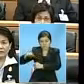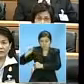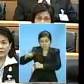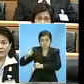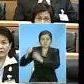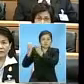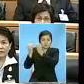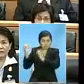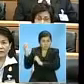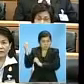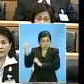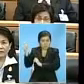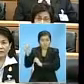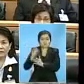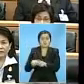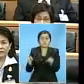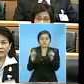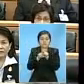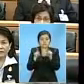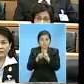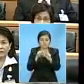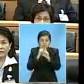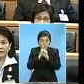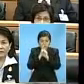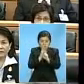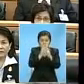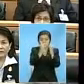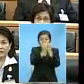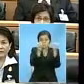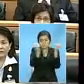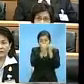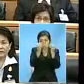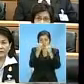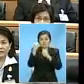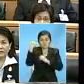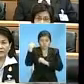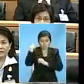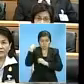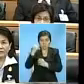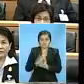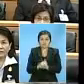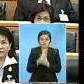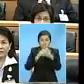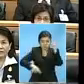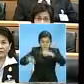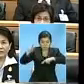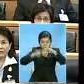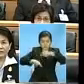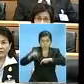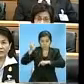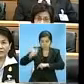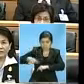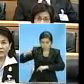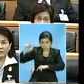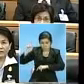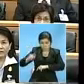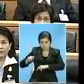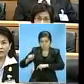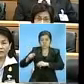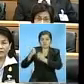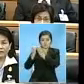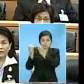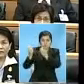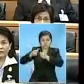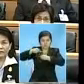นะครับเห็นด้วยครับว่าจะต้องมีองค์กรตามรัฐธรรมนูญทั้ง2องค์กรนี้ไว้เพื่อทำการตรวจสอบการทุจริตและประพฤติมิช